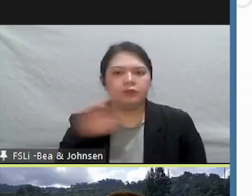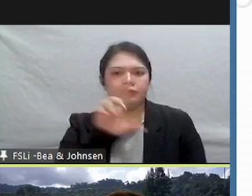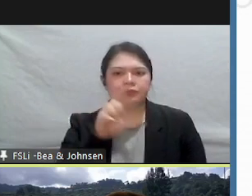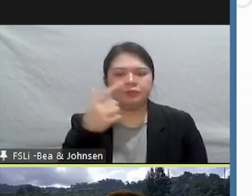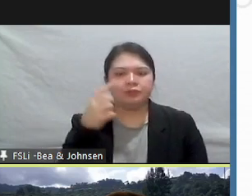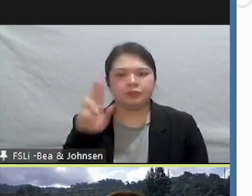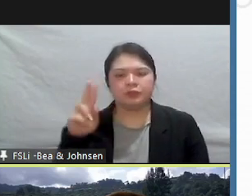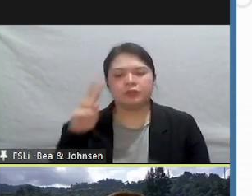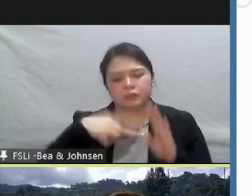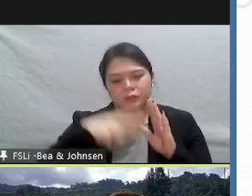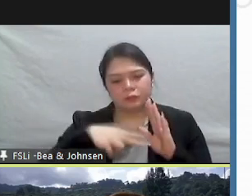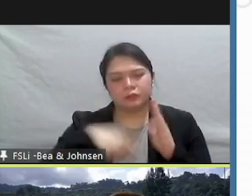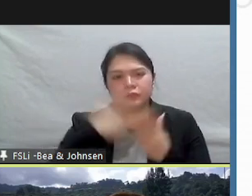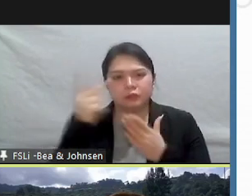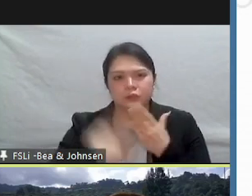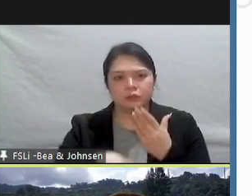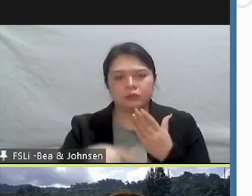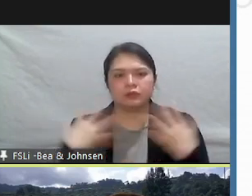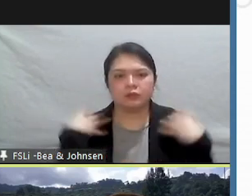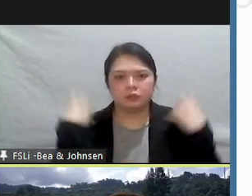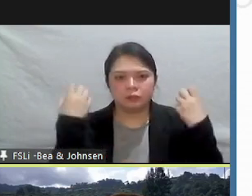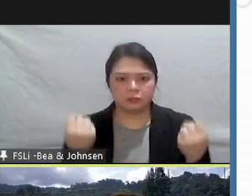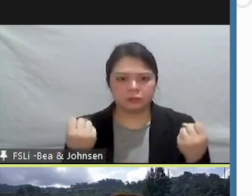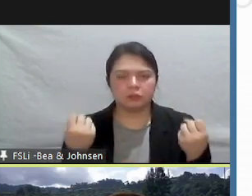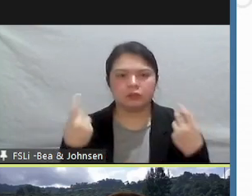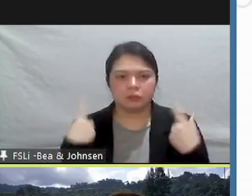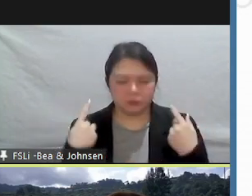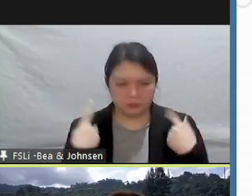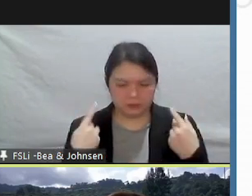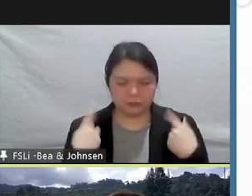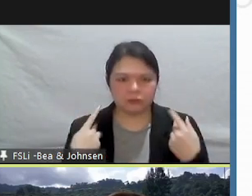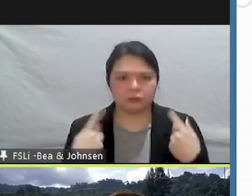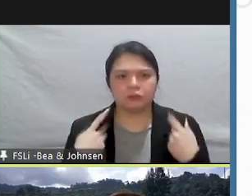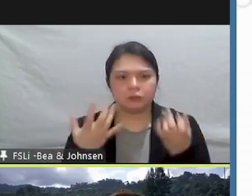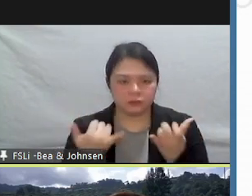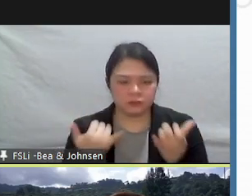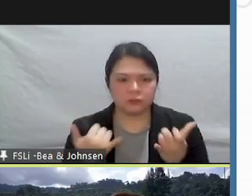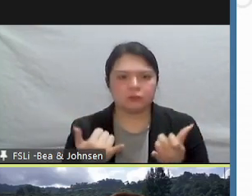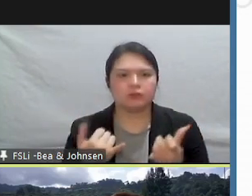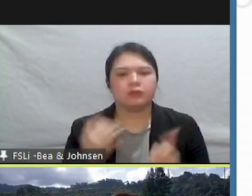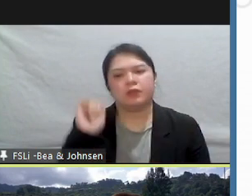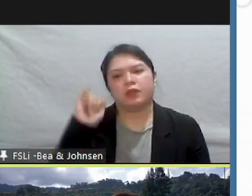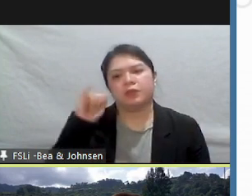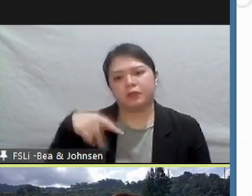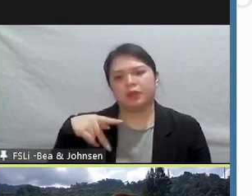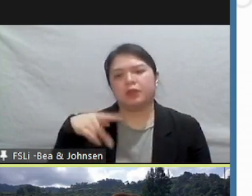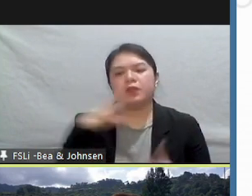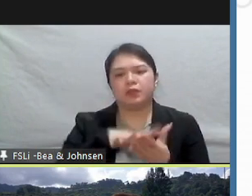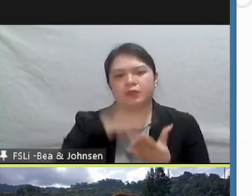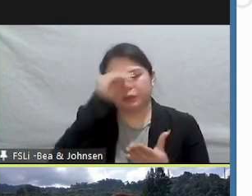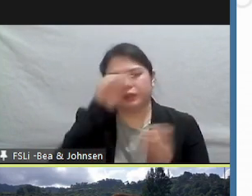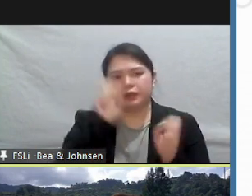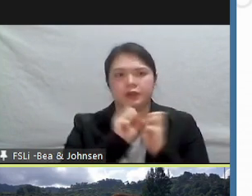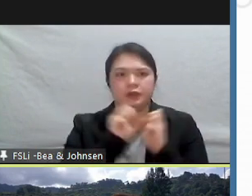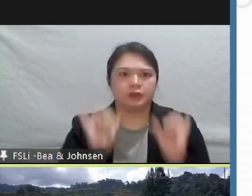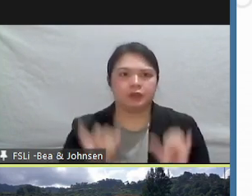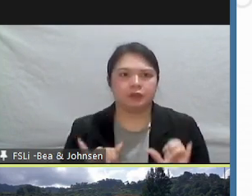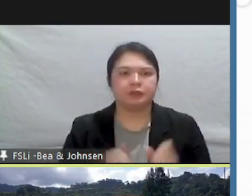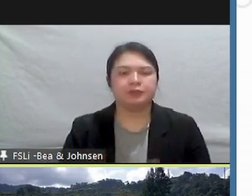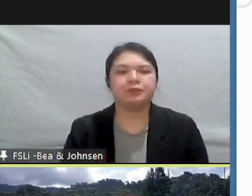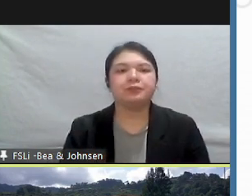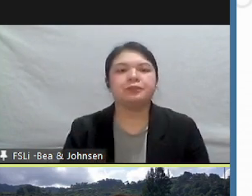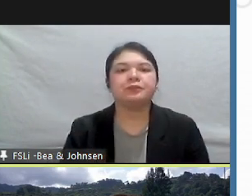reading programs at palakasin ano, yung mga indigenous learning system. So sabi po